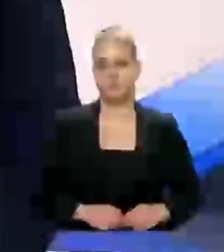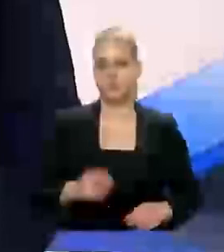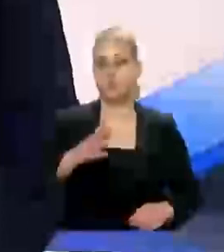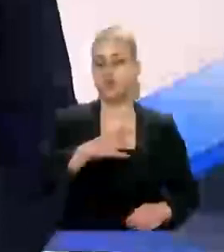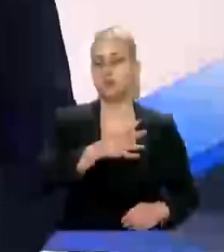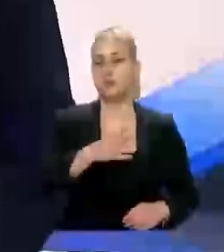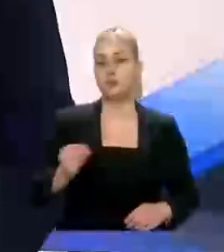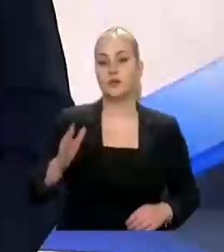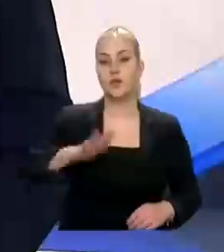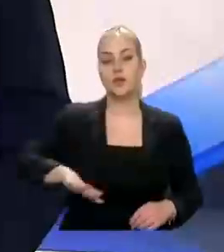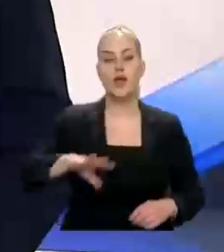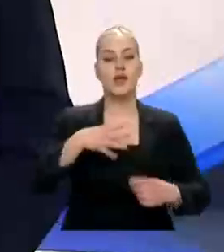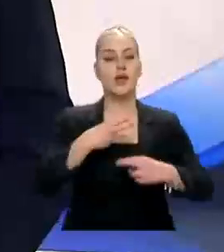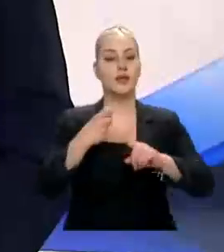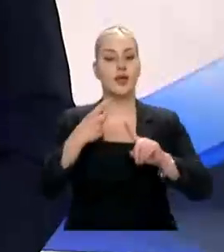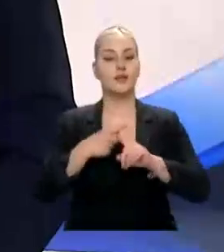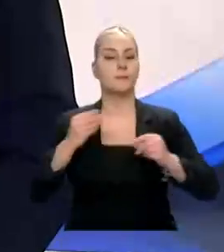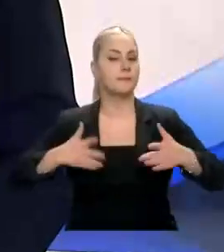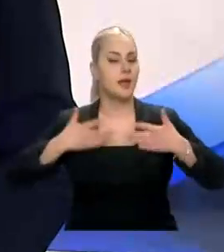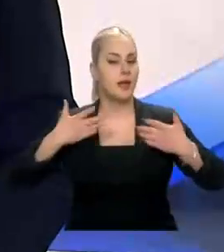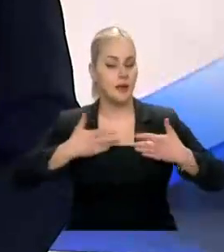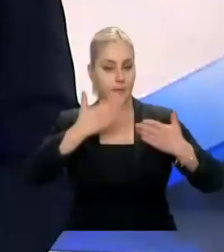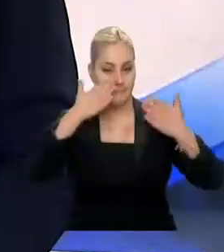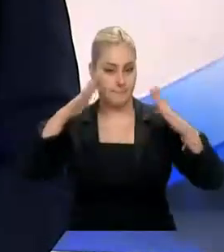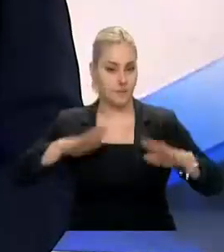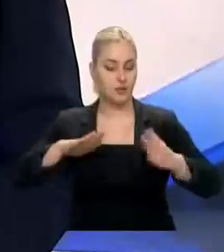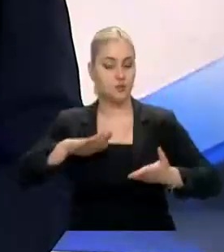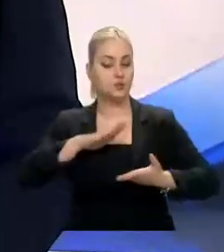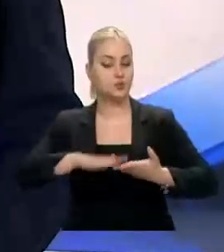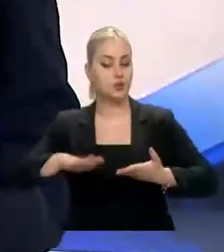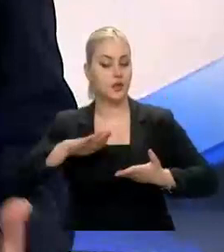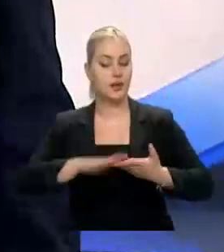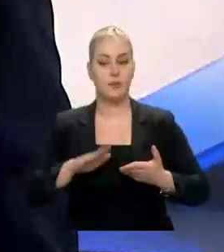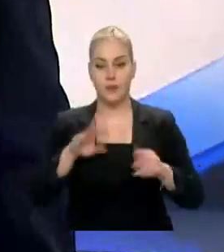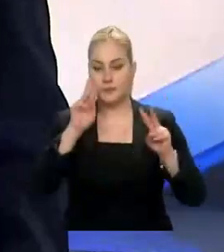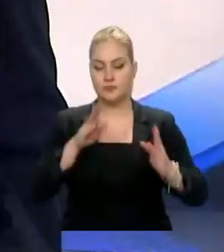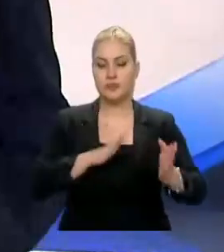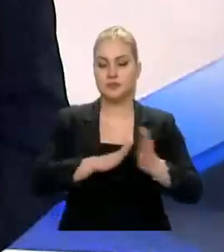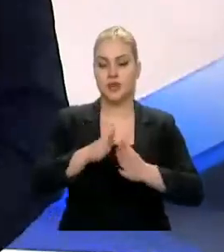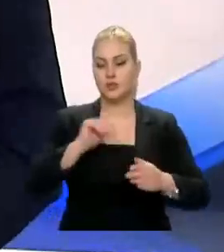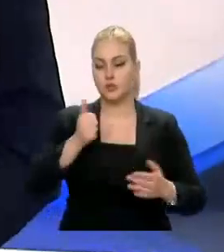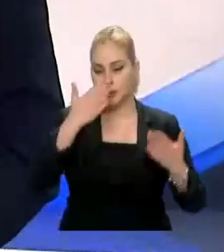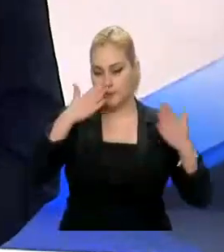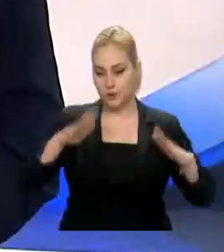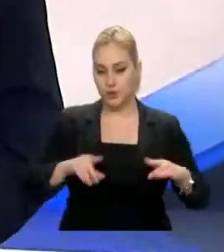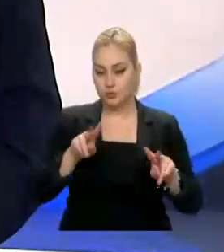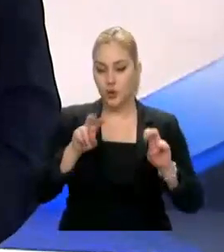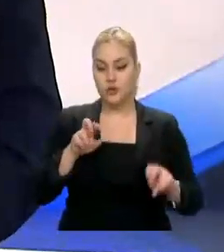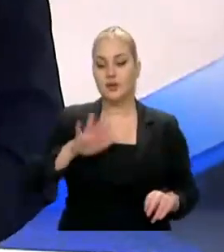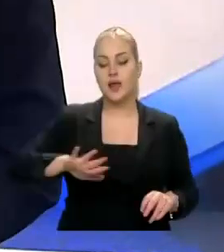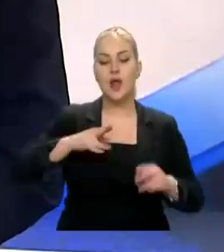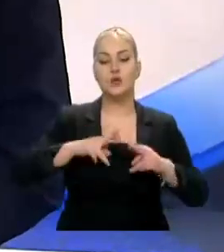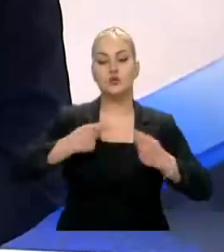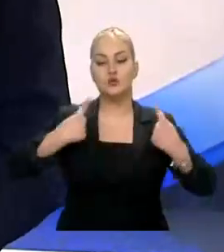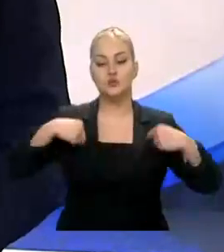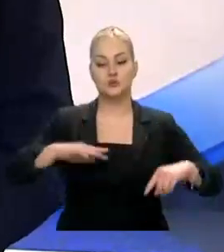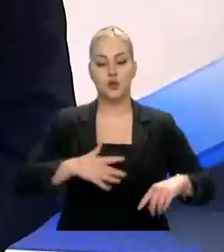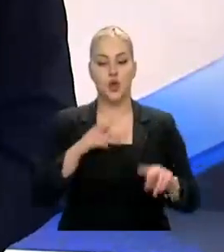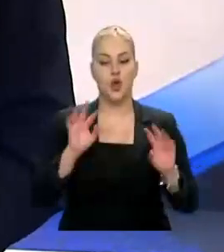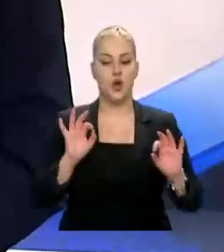Efendim milyonlarca eyt'linin merakla beklediği düzenleme için gözler Salı gününde bu konu genel kurulun da